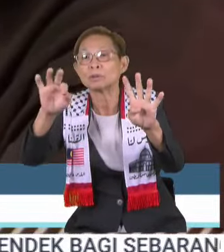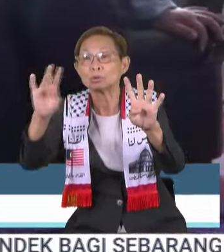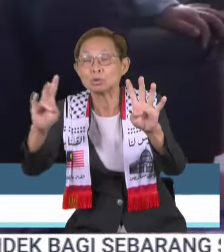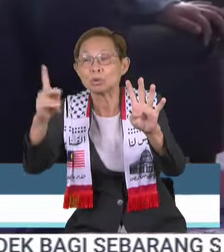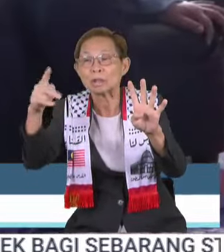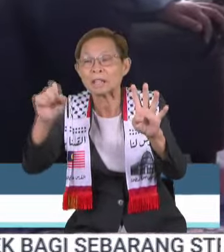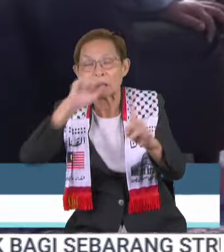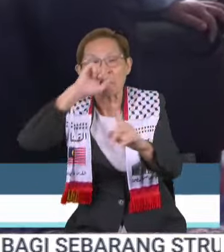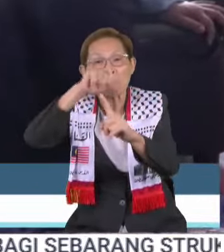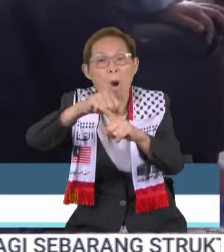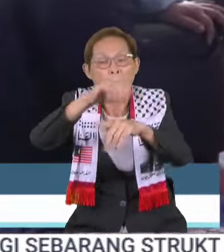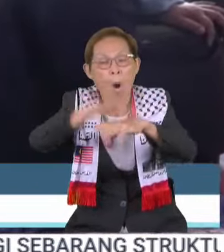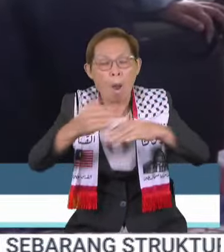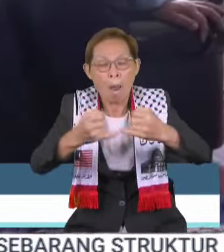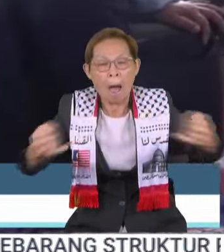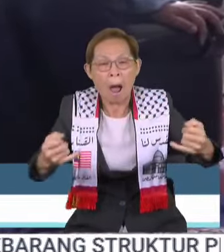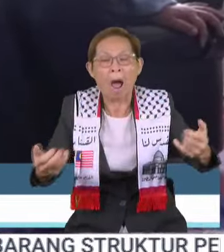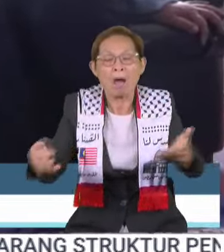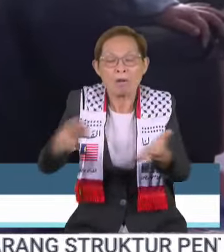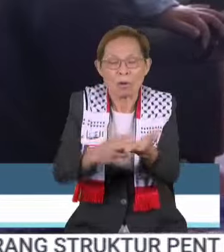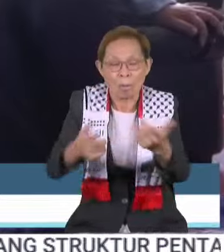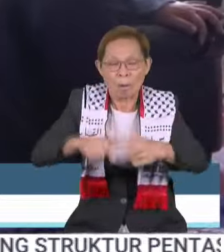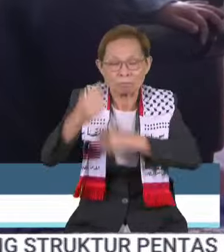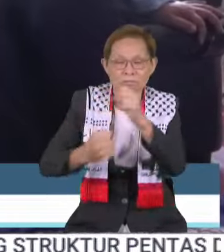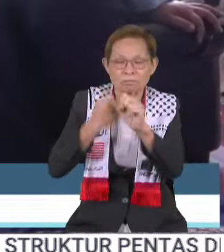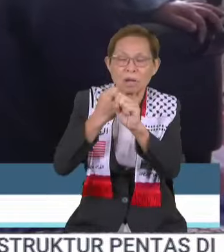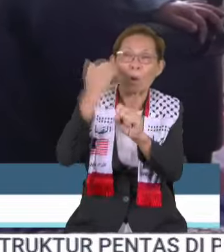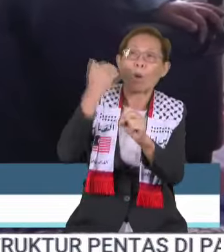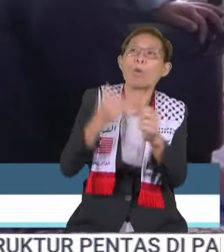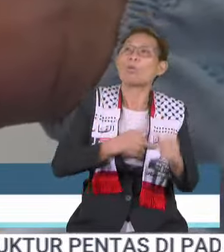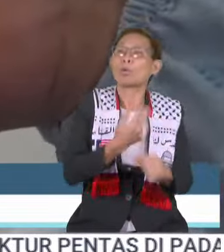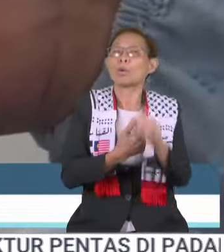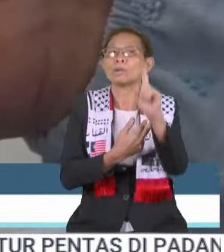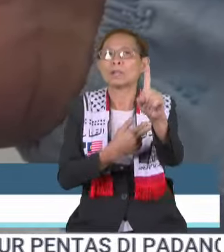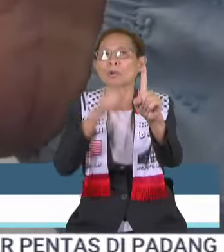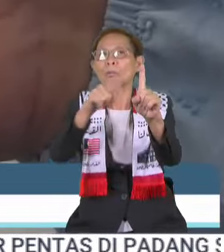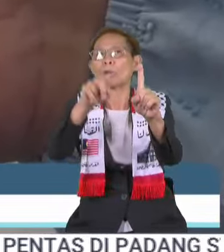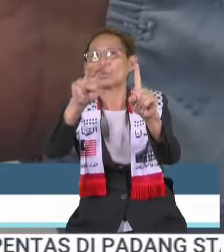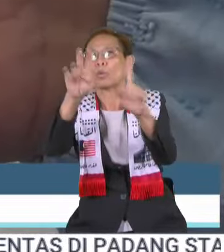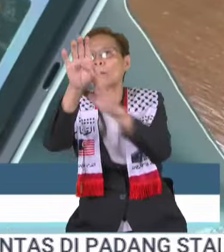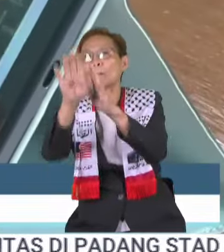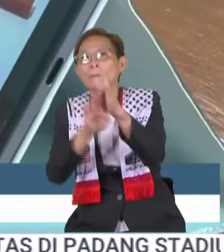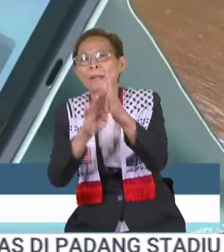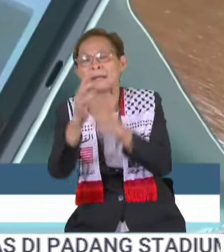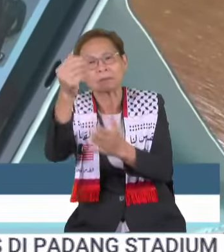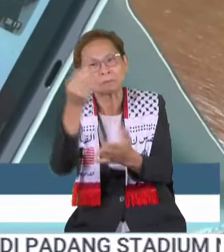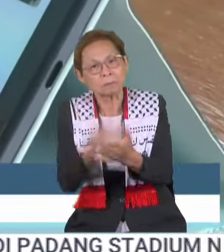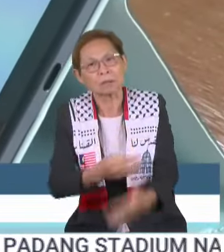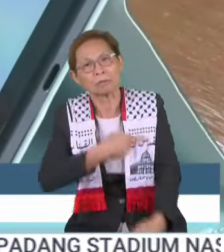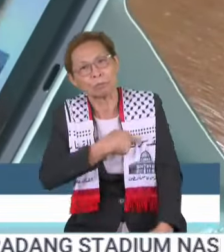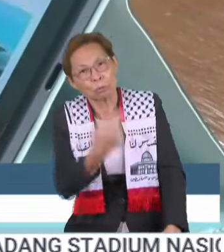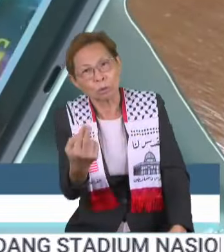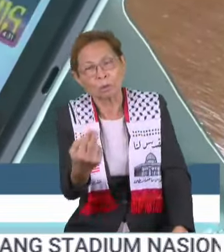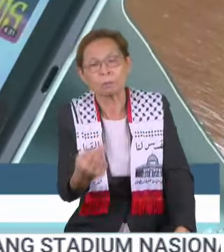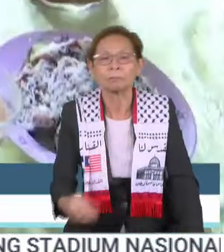34,497 kes penipuan dalam talian direkodkan berlaku tahun lepas dengan kerugian lebih RM1.2 bilion.